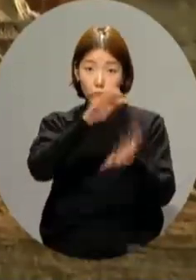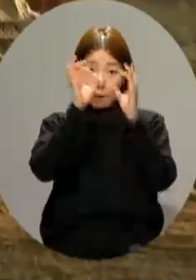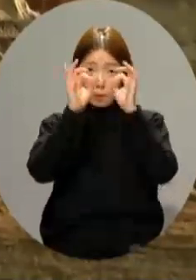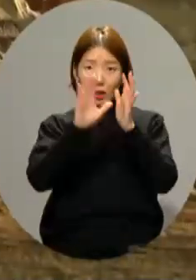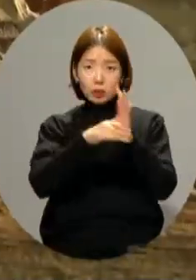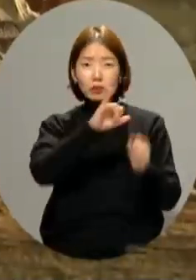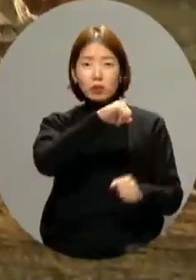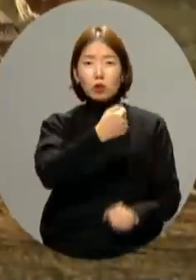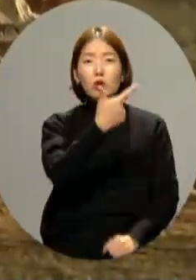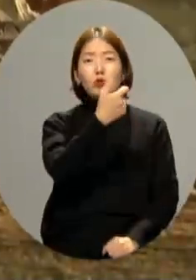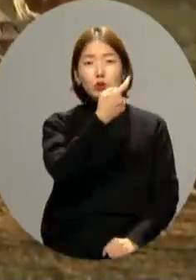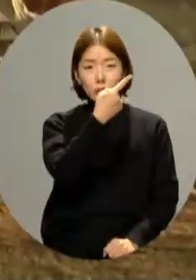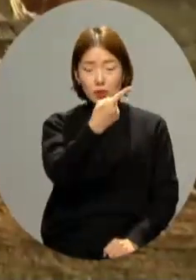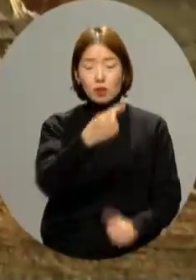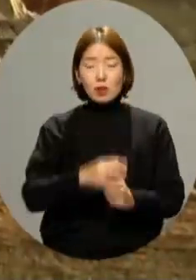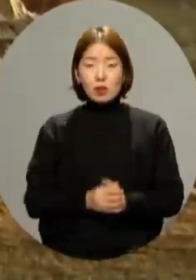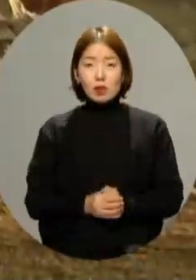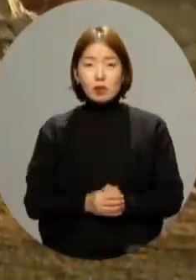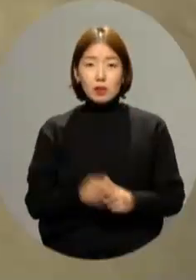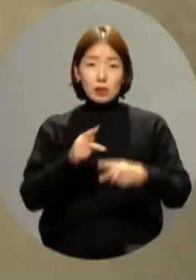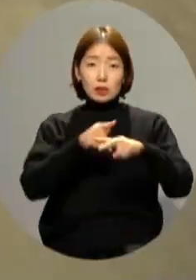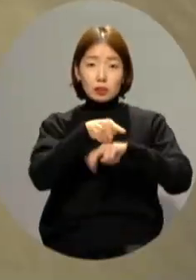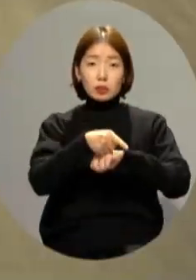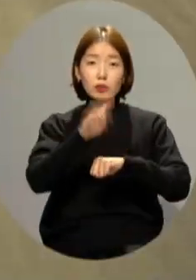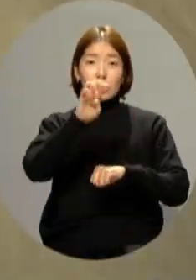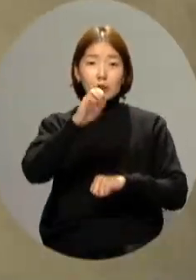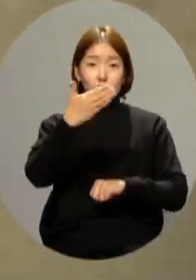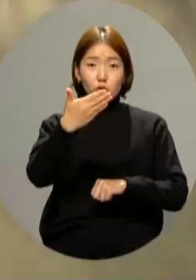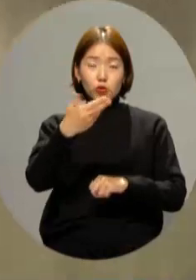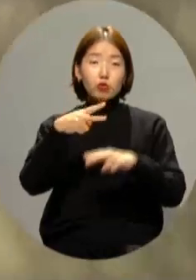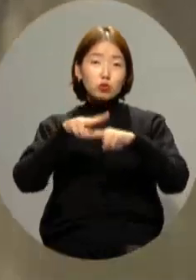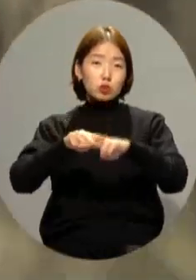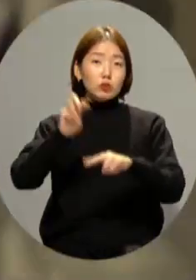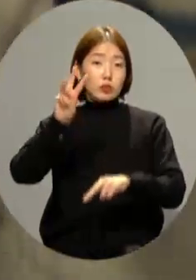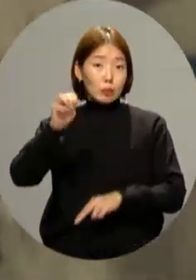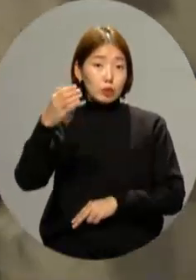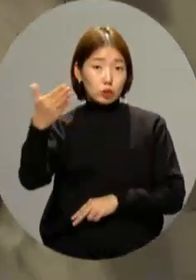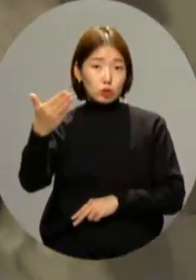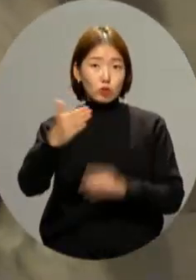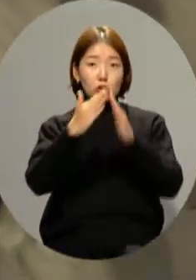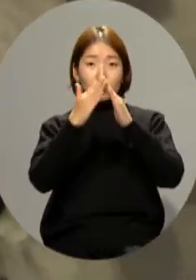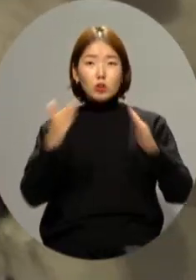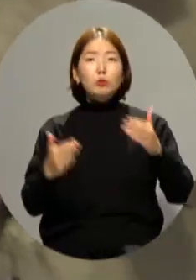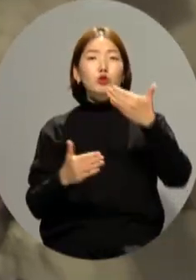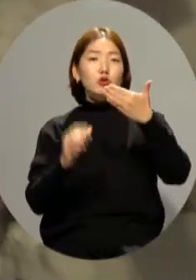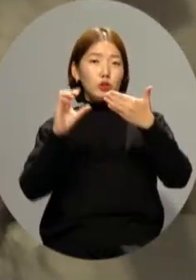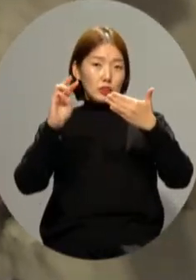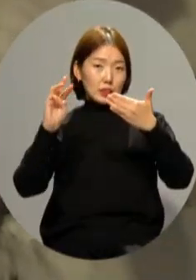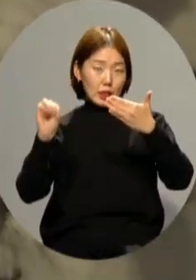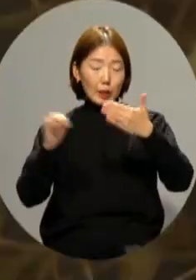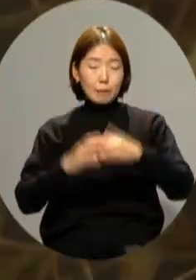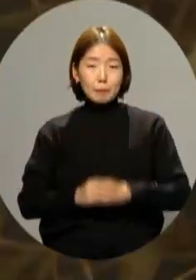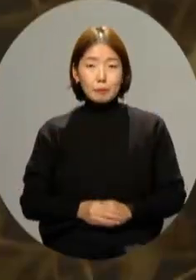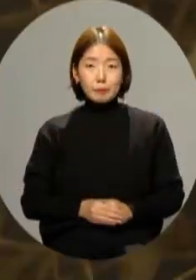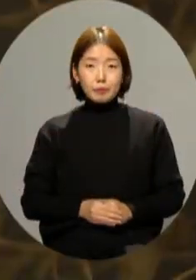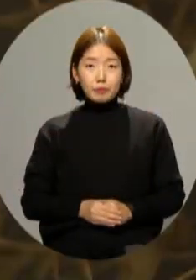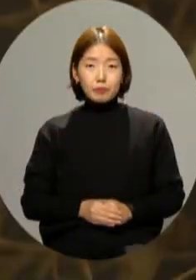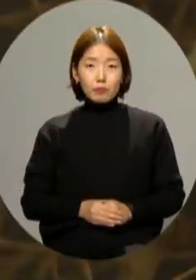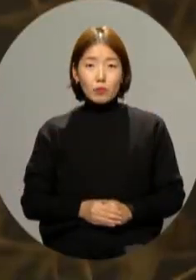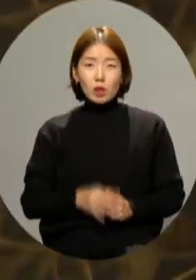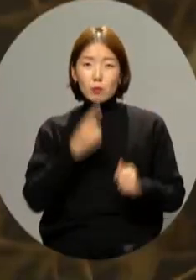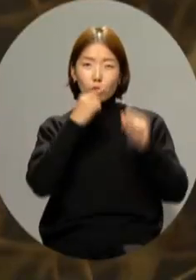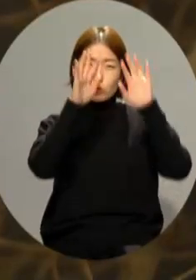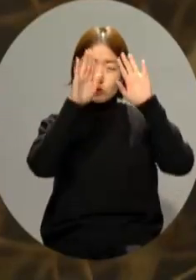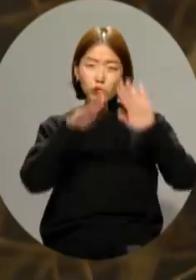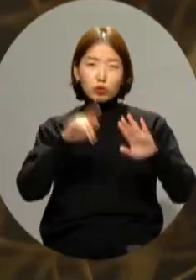적설량은 순창 61cm, 임실 49, 정읍 39, 전주 9cm 등을 보이고 있습니다. 이번